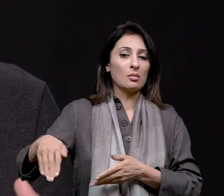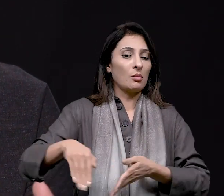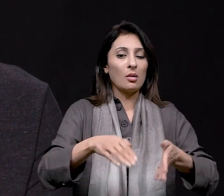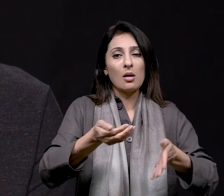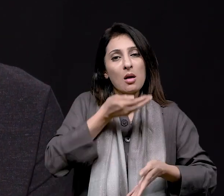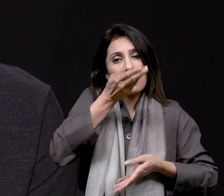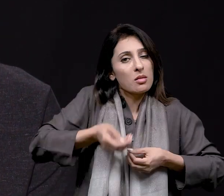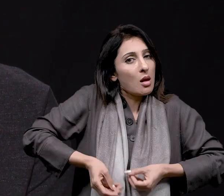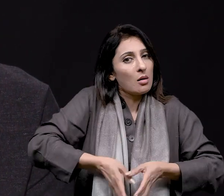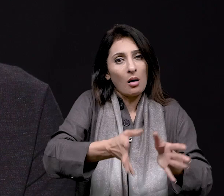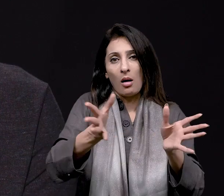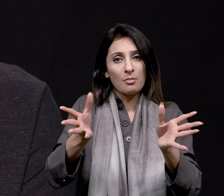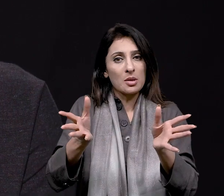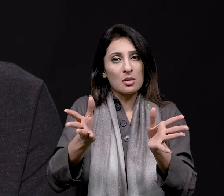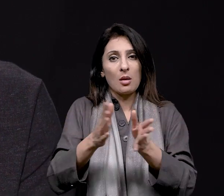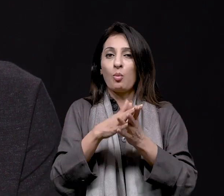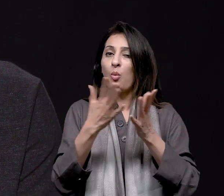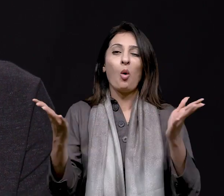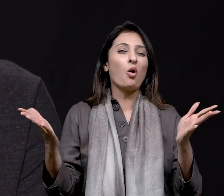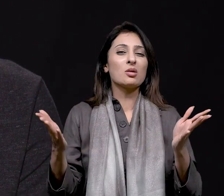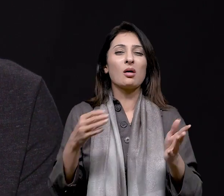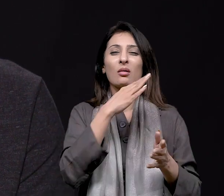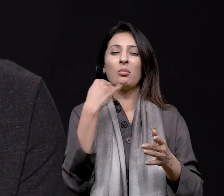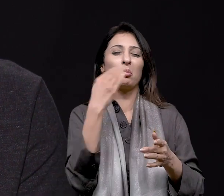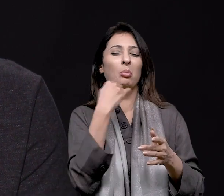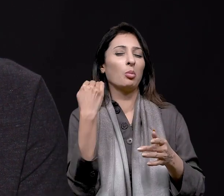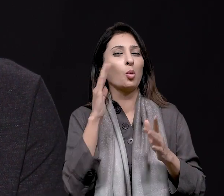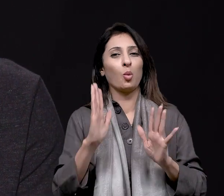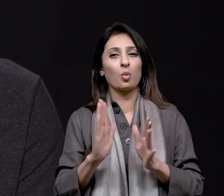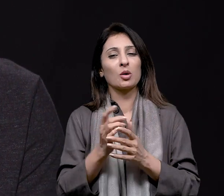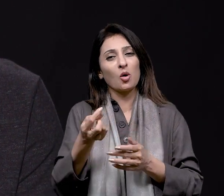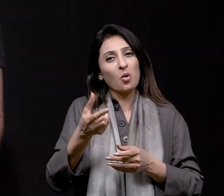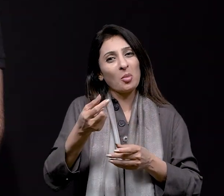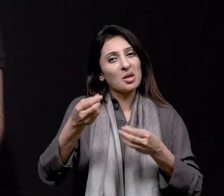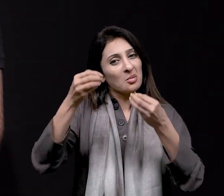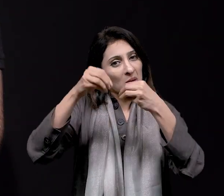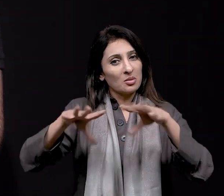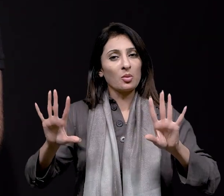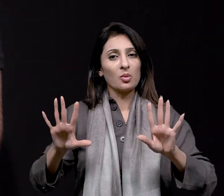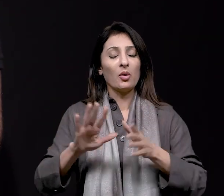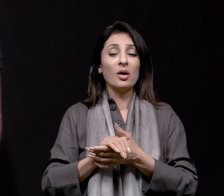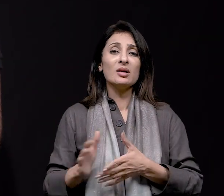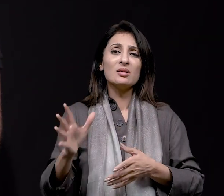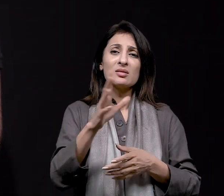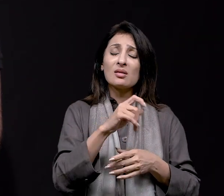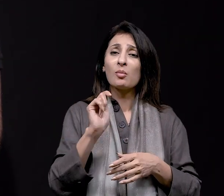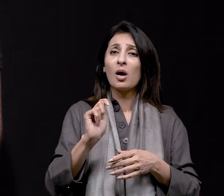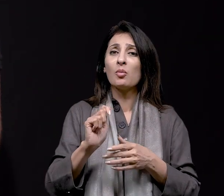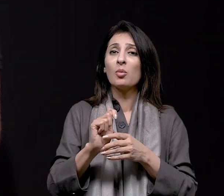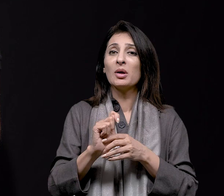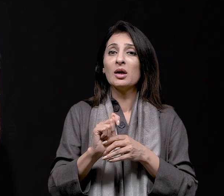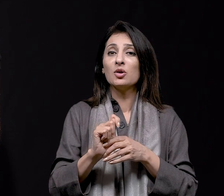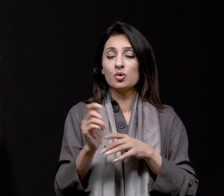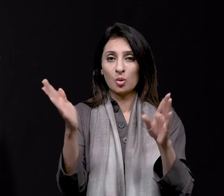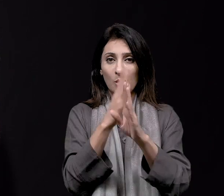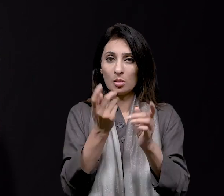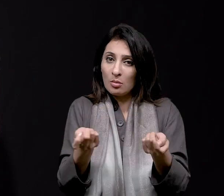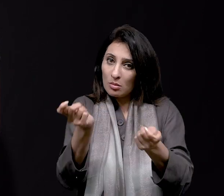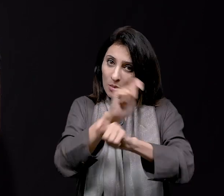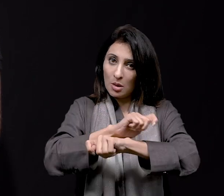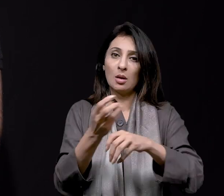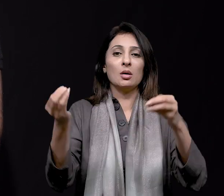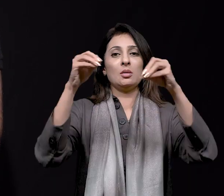دفعہ بھی سیلاب کی وجہ سے بہت زیادہ جانی اور معاشی نقصان ہوا ہے۔ ان تمام آفات کے اندر کلائمیٹ چینج کا